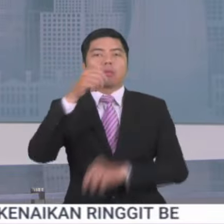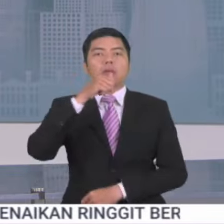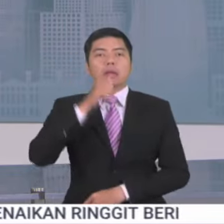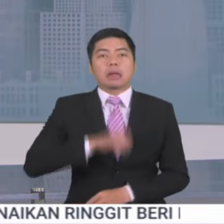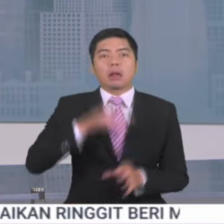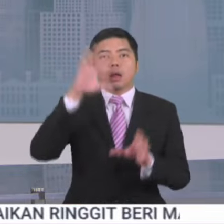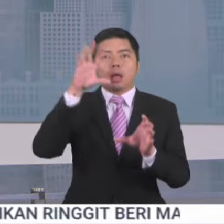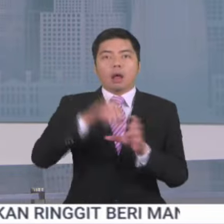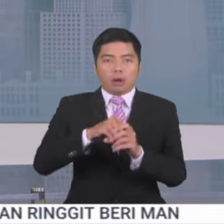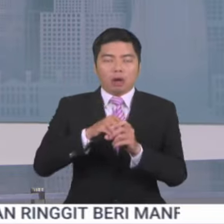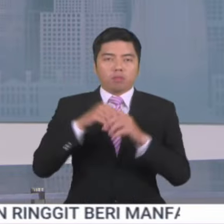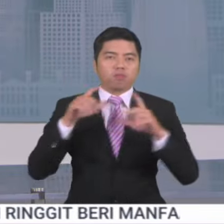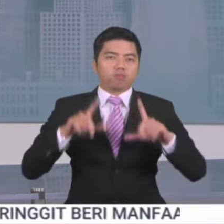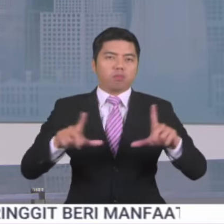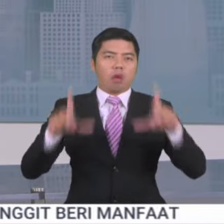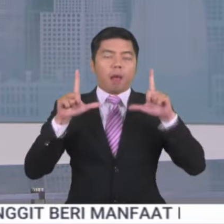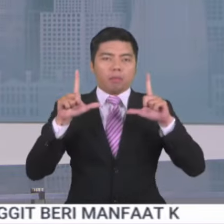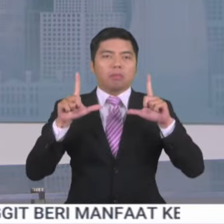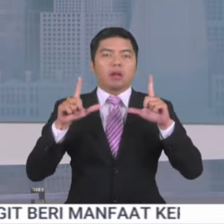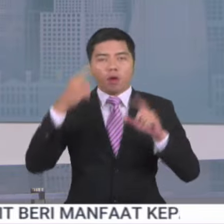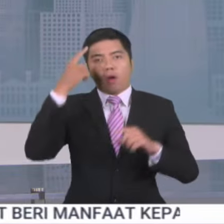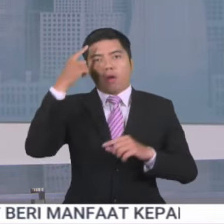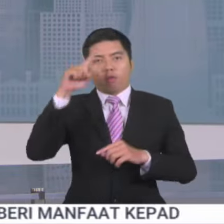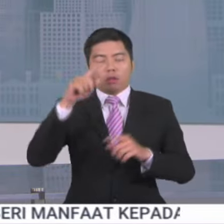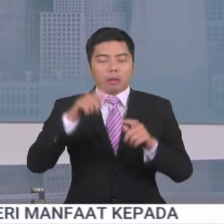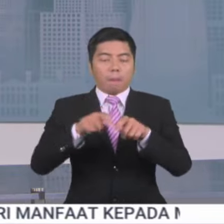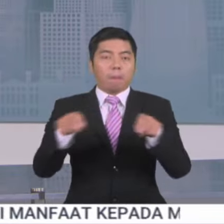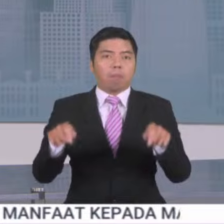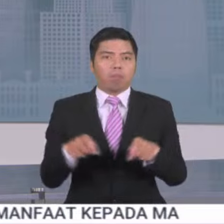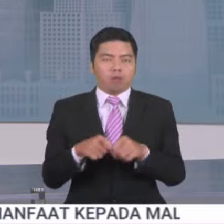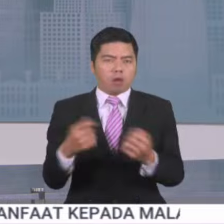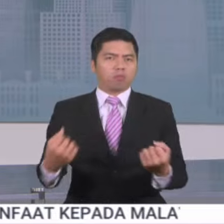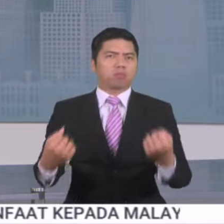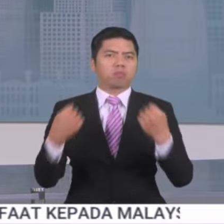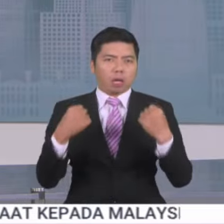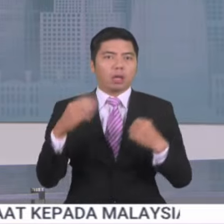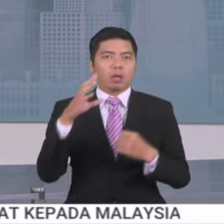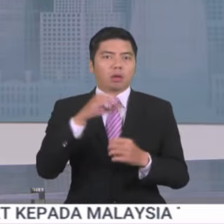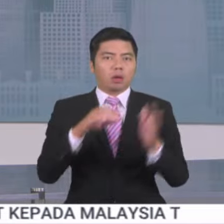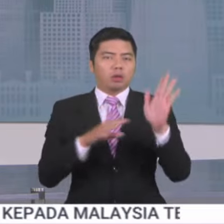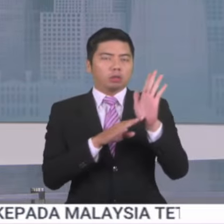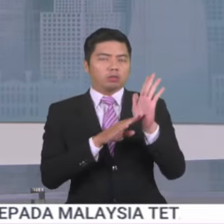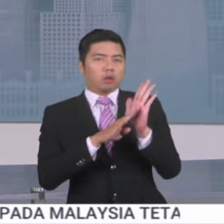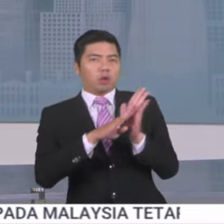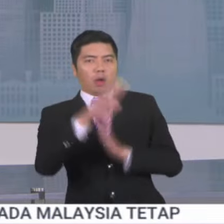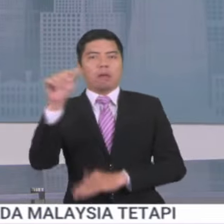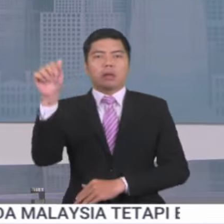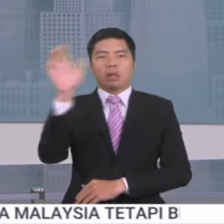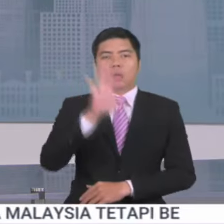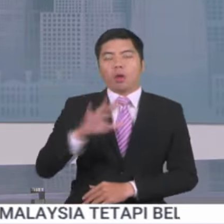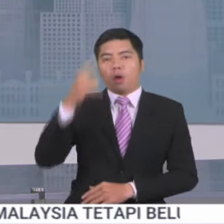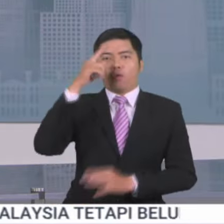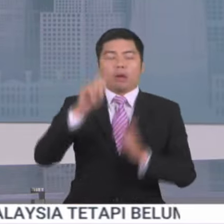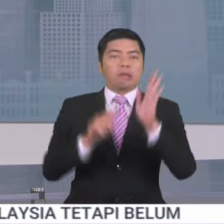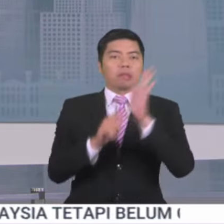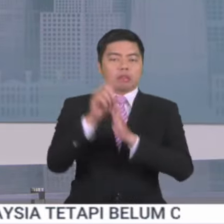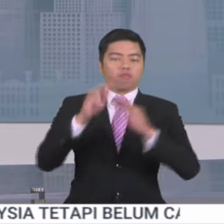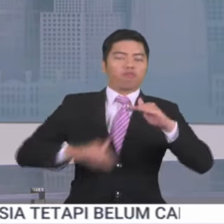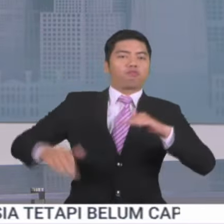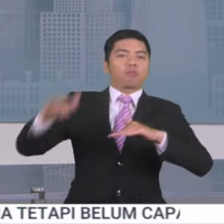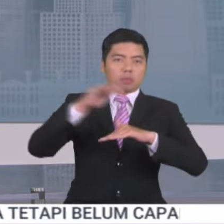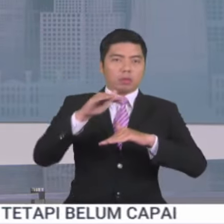Anwar Ibrahim dalam meletakkan negara pada posisi yang kukuh sekaligus melonjakkan peranan ASEAN ke tahap lebih